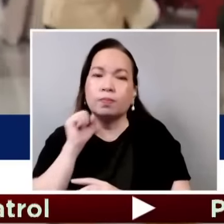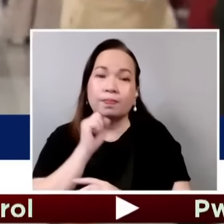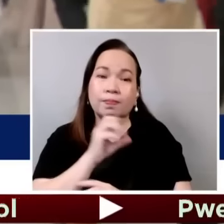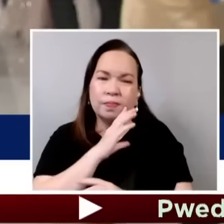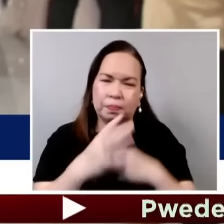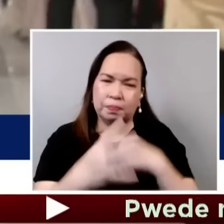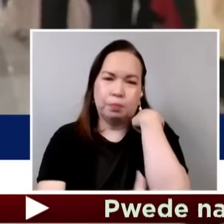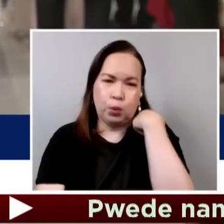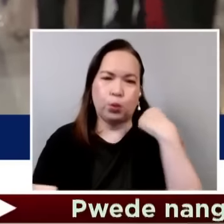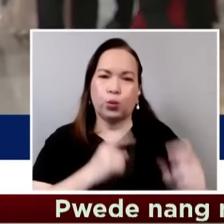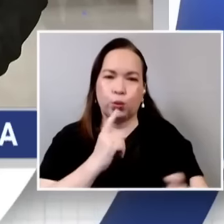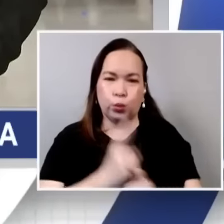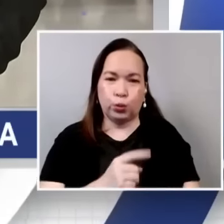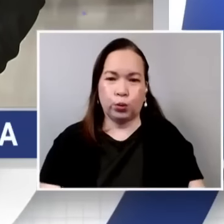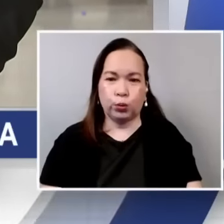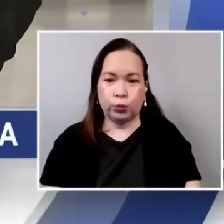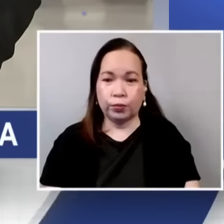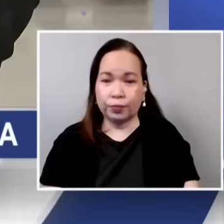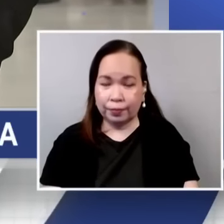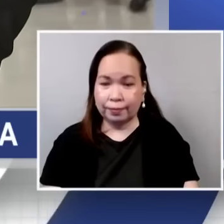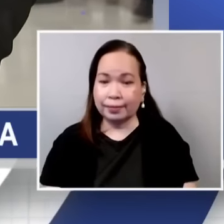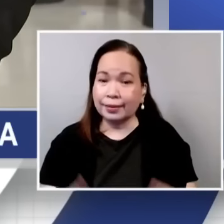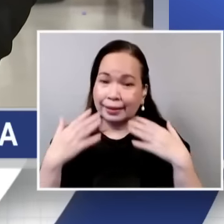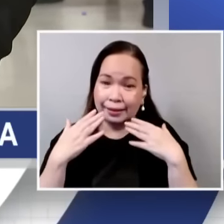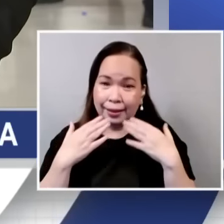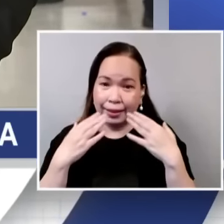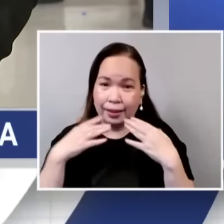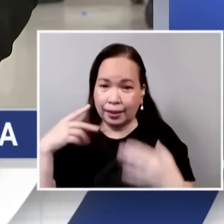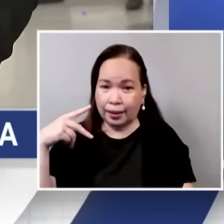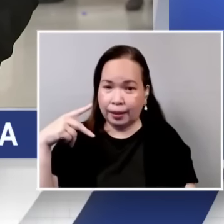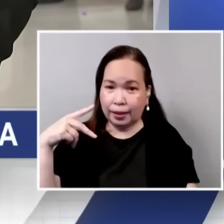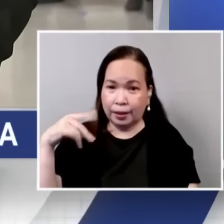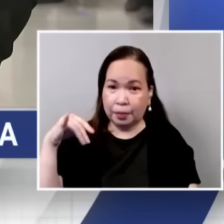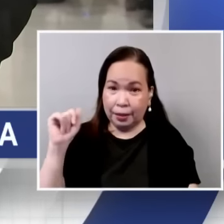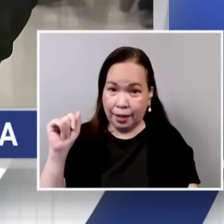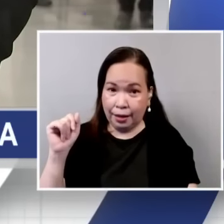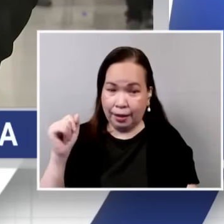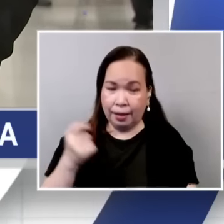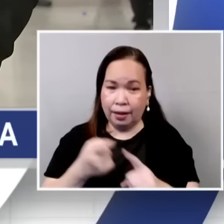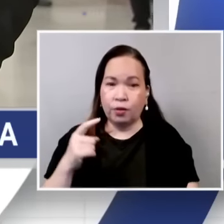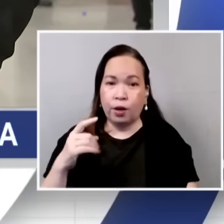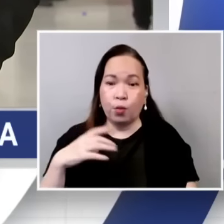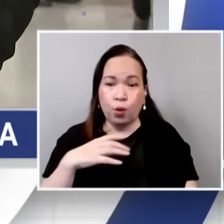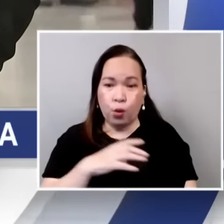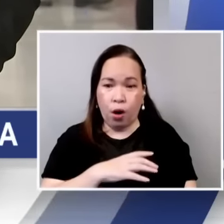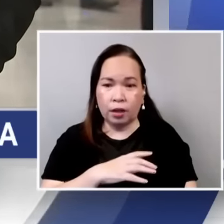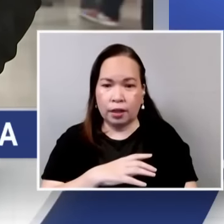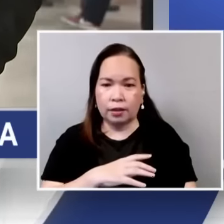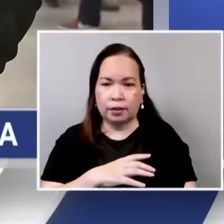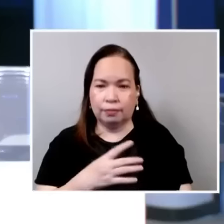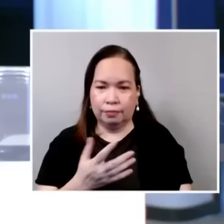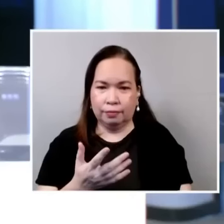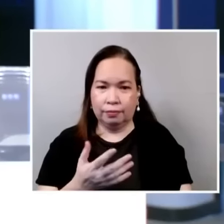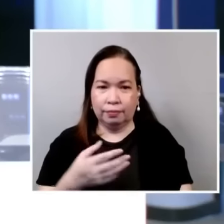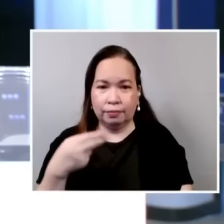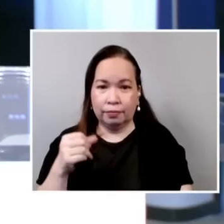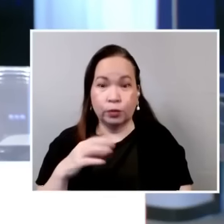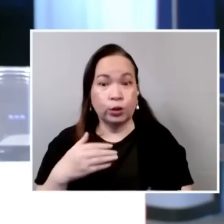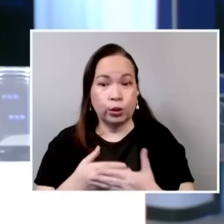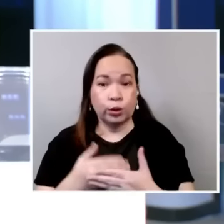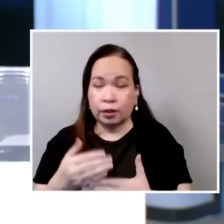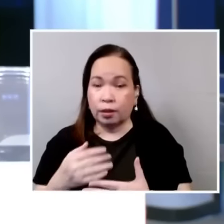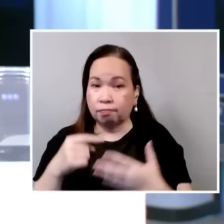Kabayan. Maraming salamat si Pia Gutierrez live mula sa House of Representatives. Samantala, inisaysa rin